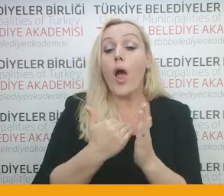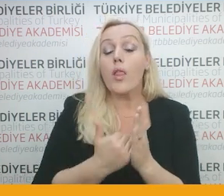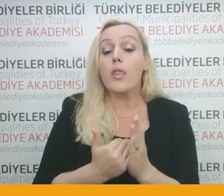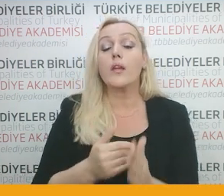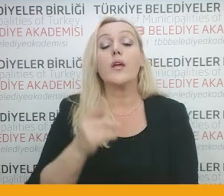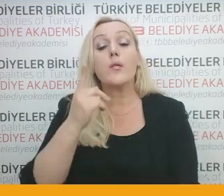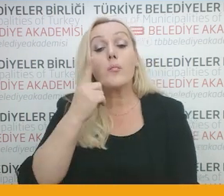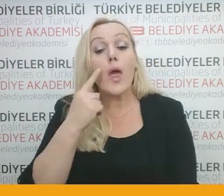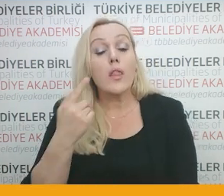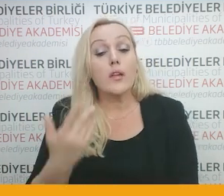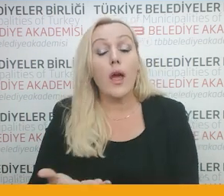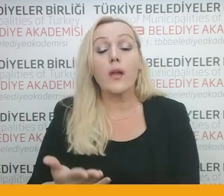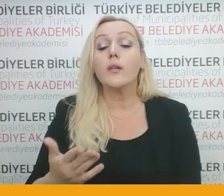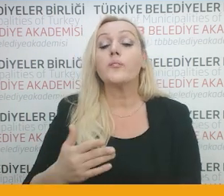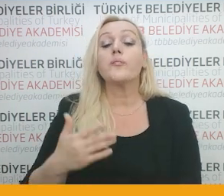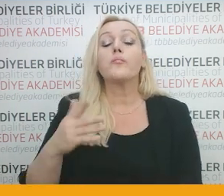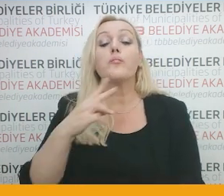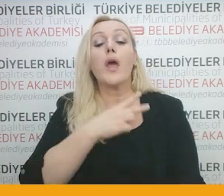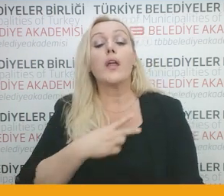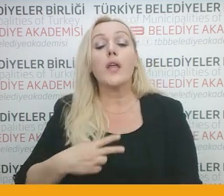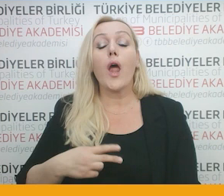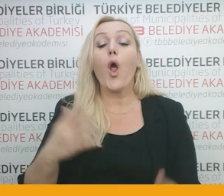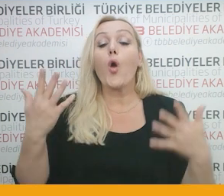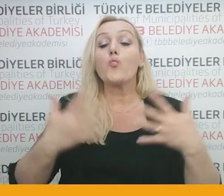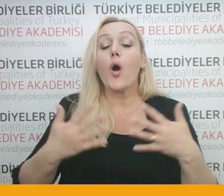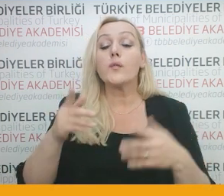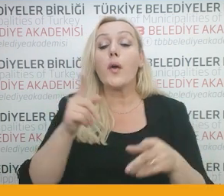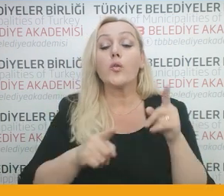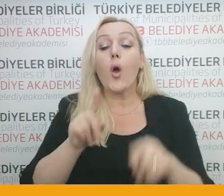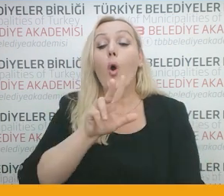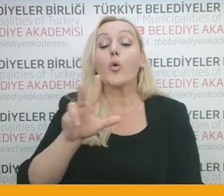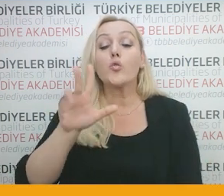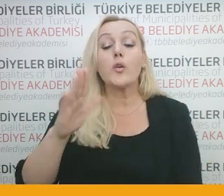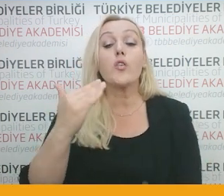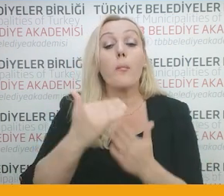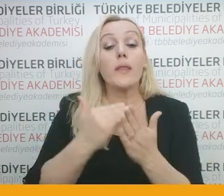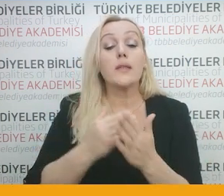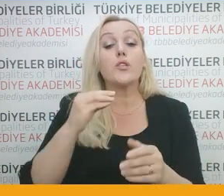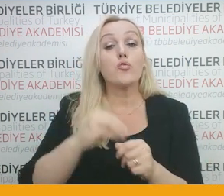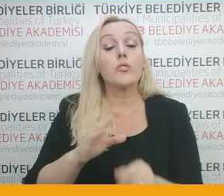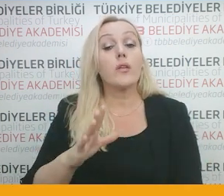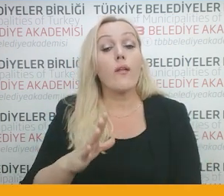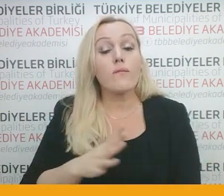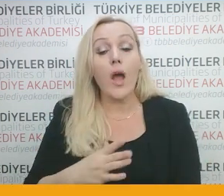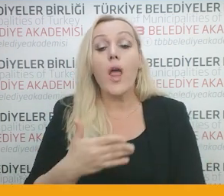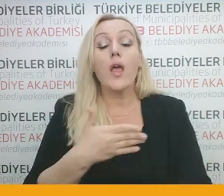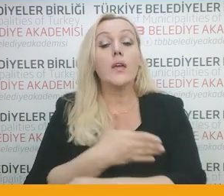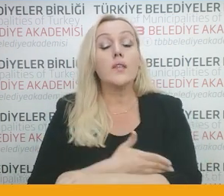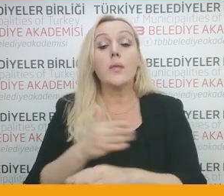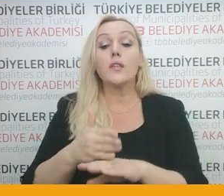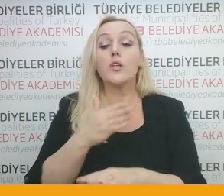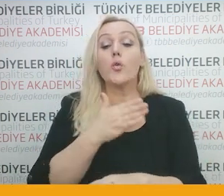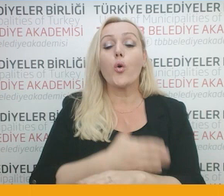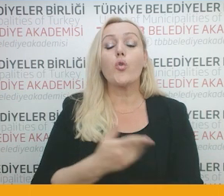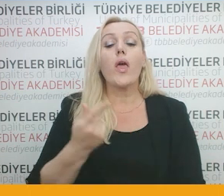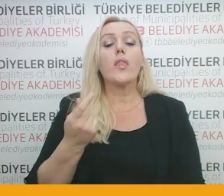Bu Mahalli Bütçe Muhasebe Yönetmeliği'nin 35. maddesinde ödenek kullanımı başlığı altında geçiyor. Hizmetlerin önceliği ve